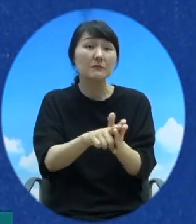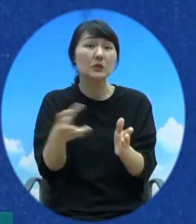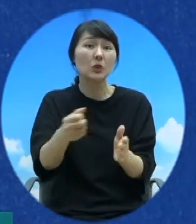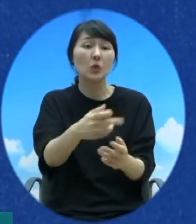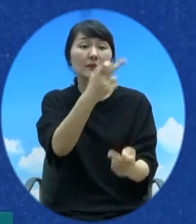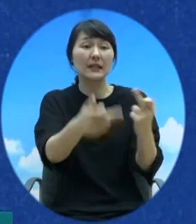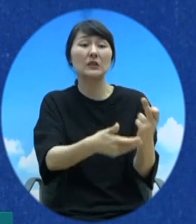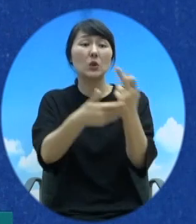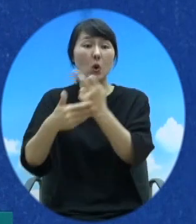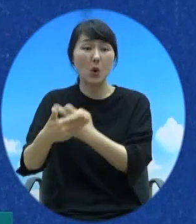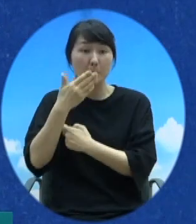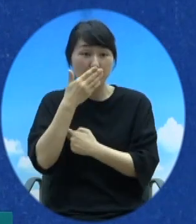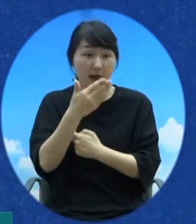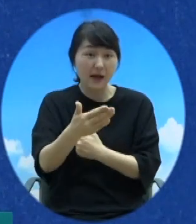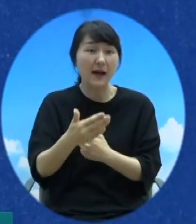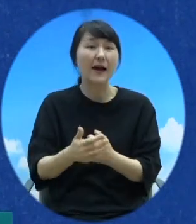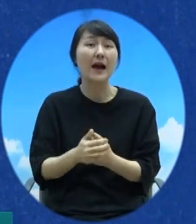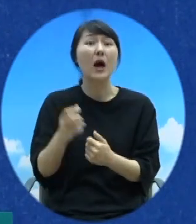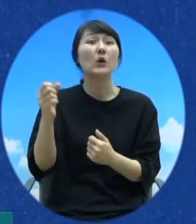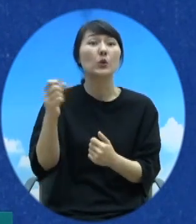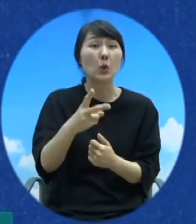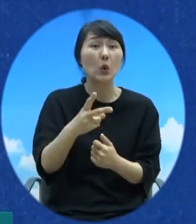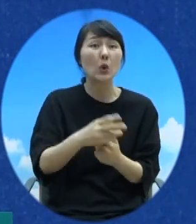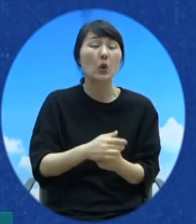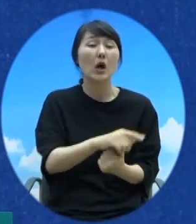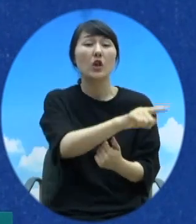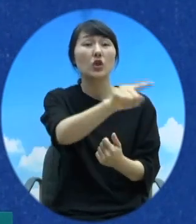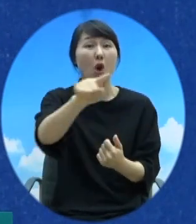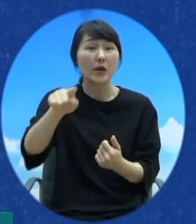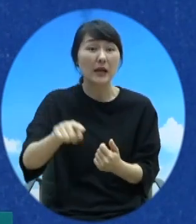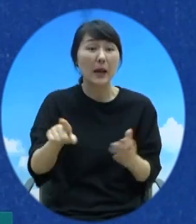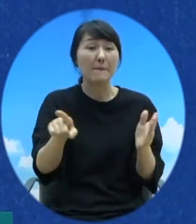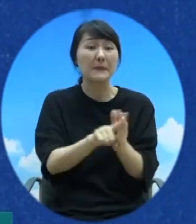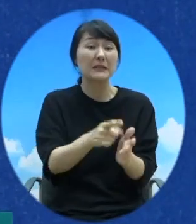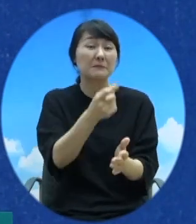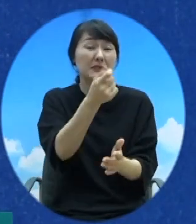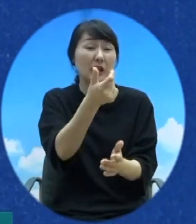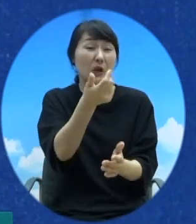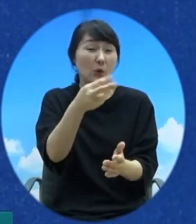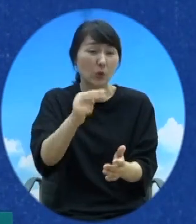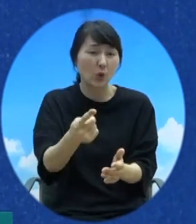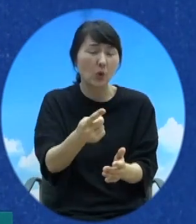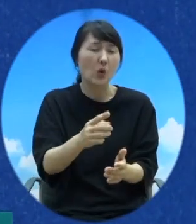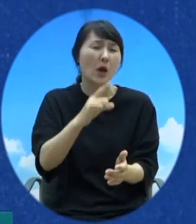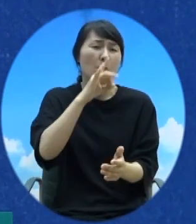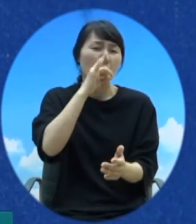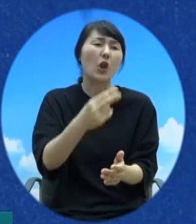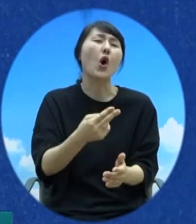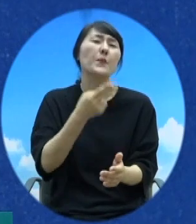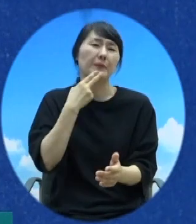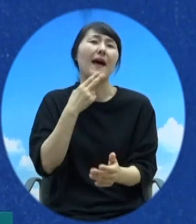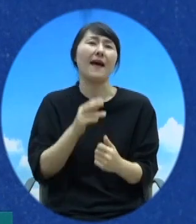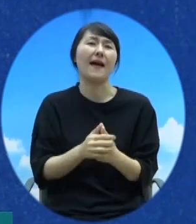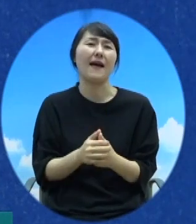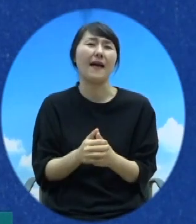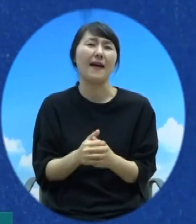산을 옮기리라. 또 너희가 못할 것이 없으리라.